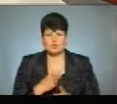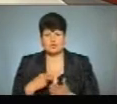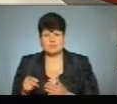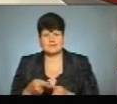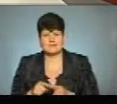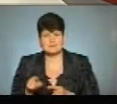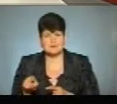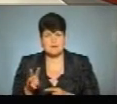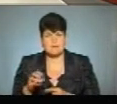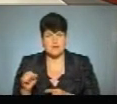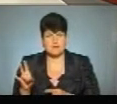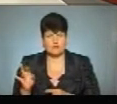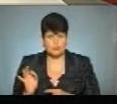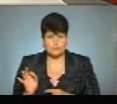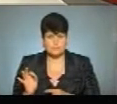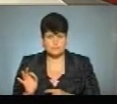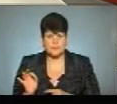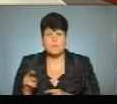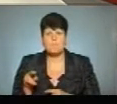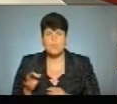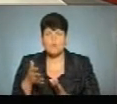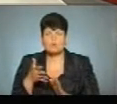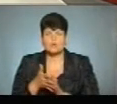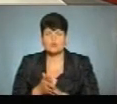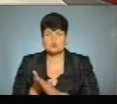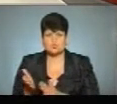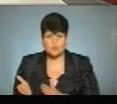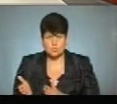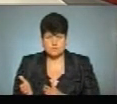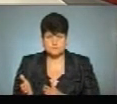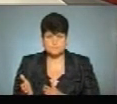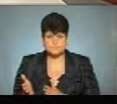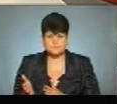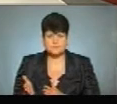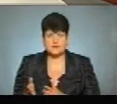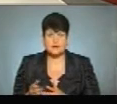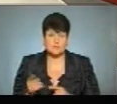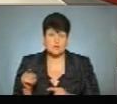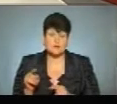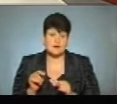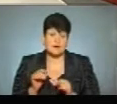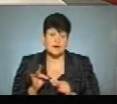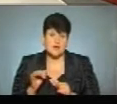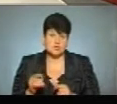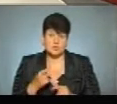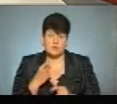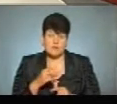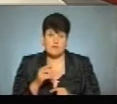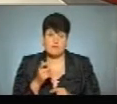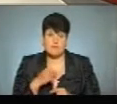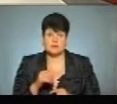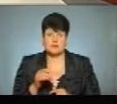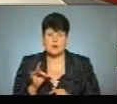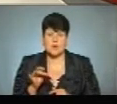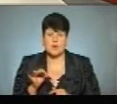це майно, так, по ProZorro. Якщо беремо про саме продаж комунального майна. Відповідно, про ті речі, які пан Роман говорив, що можна домовитися